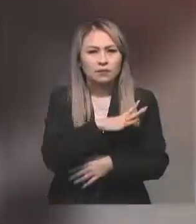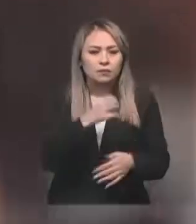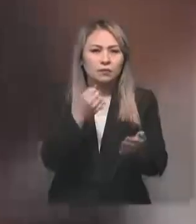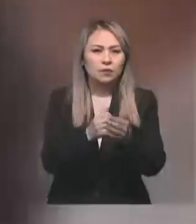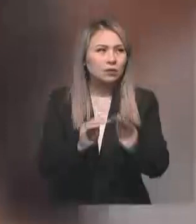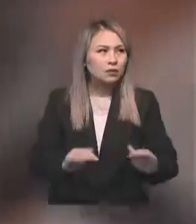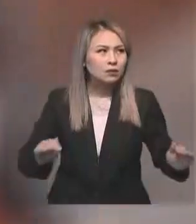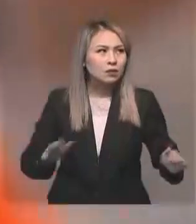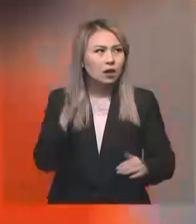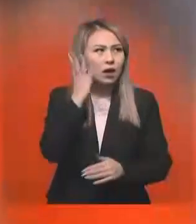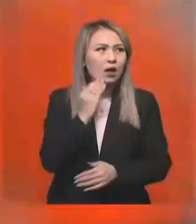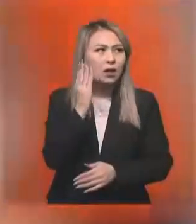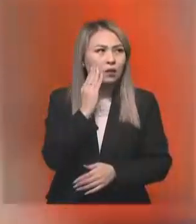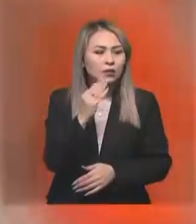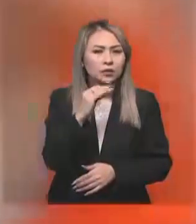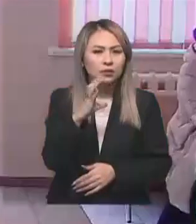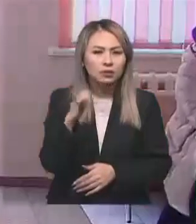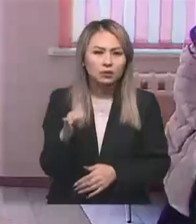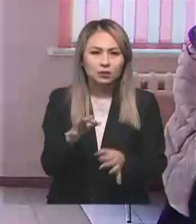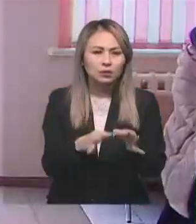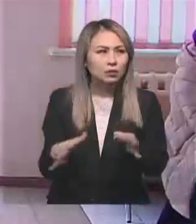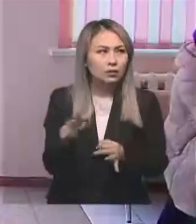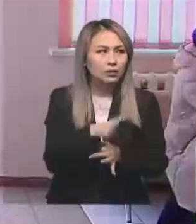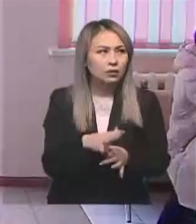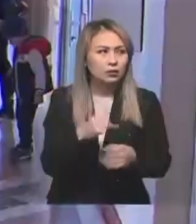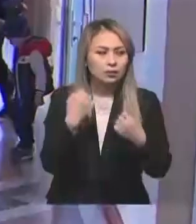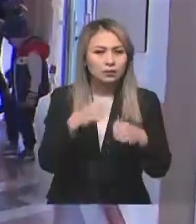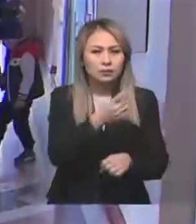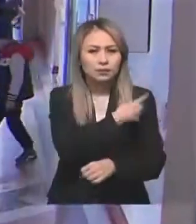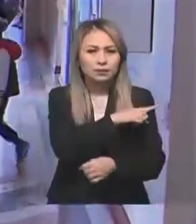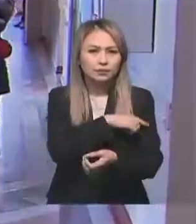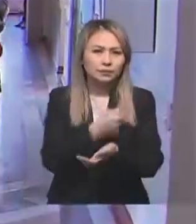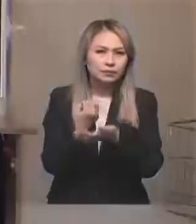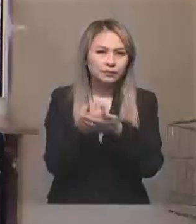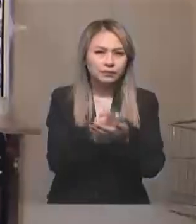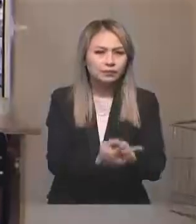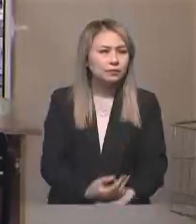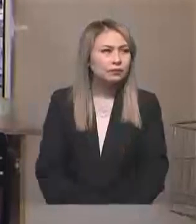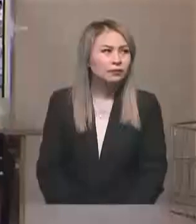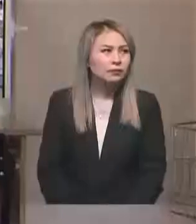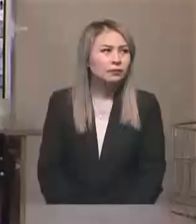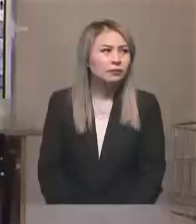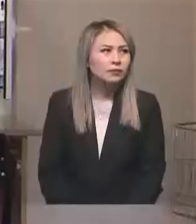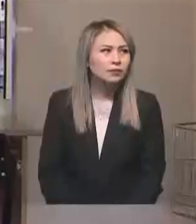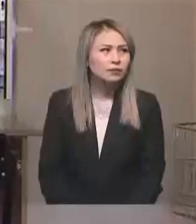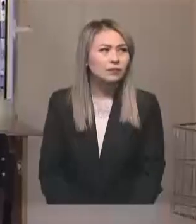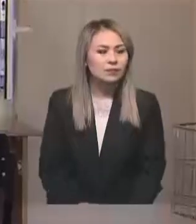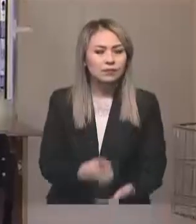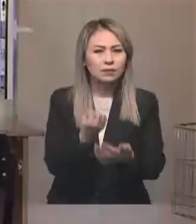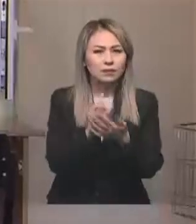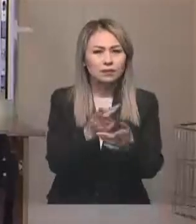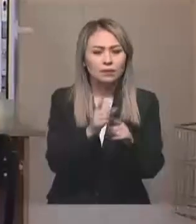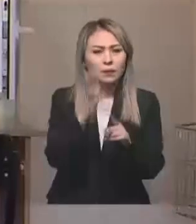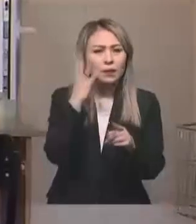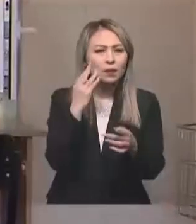дейінгі мекеме Алматының Жетісу ауданына қарайды. Соққыға жығылған бала қазір ауруханада жатыр. Балабақшада жарақат алған бүлдіршінге